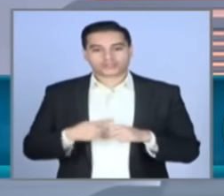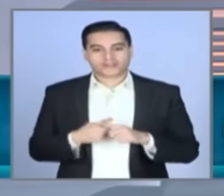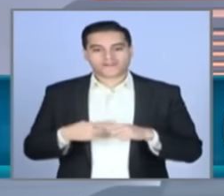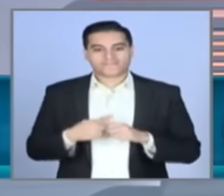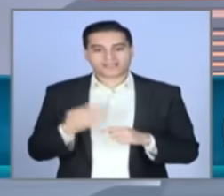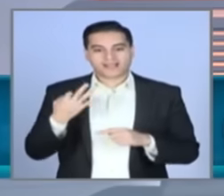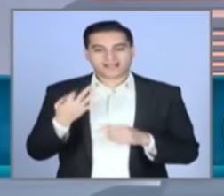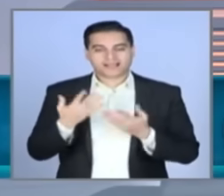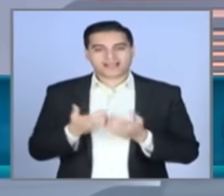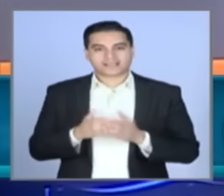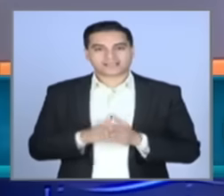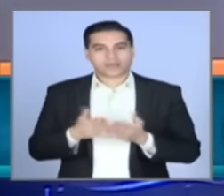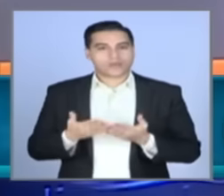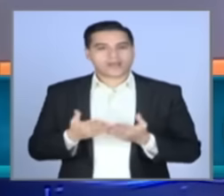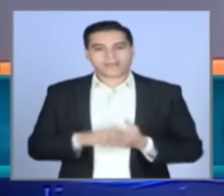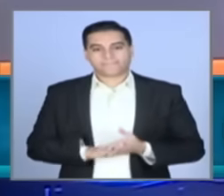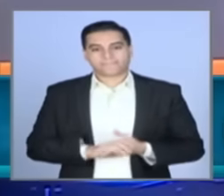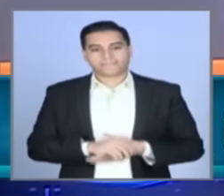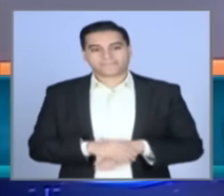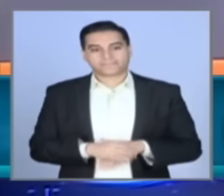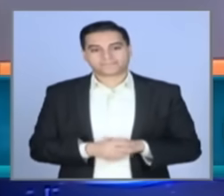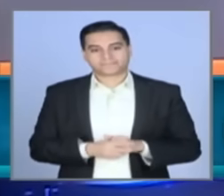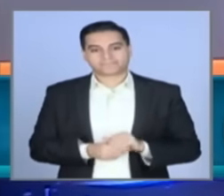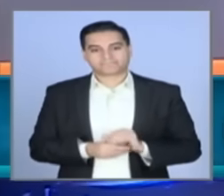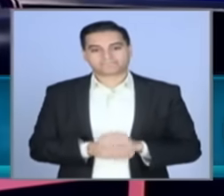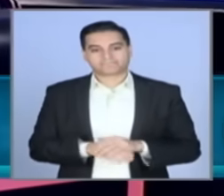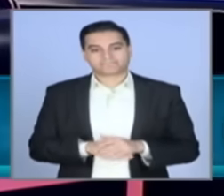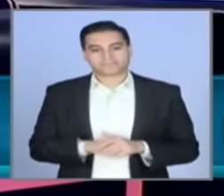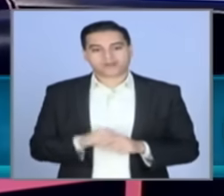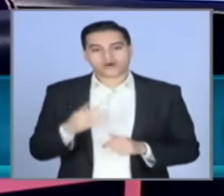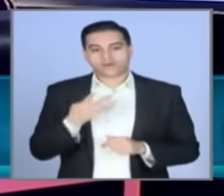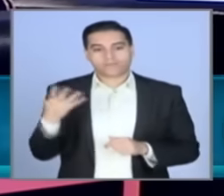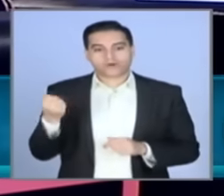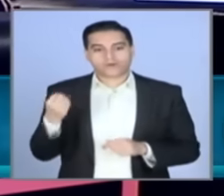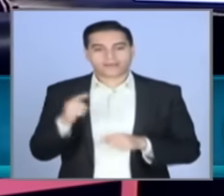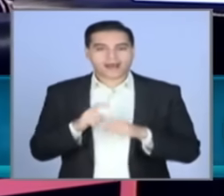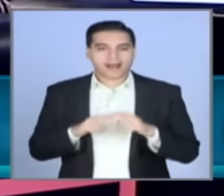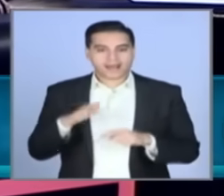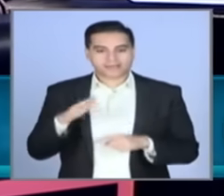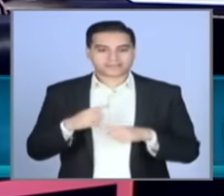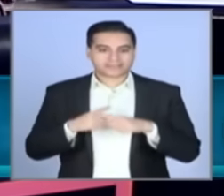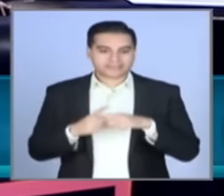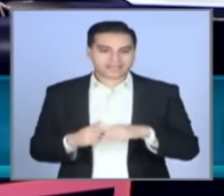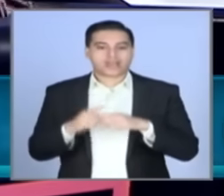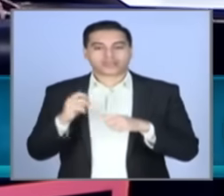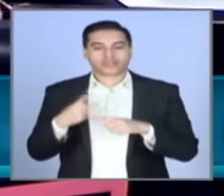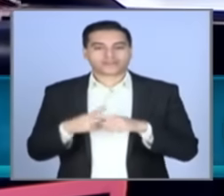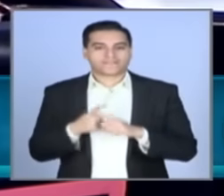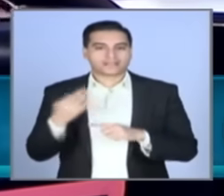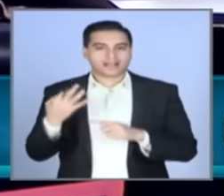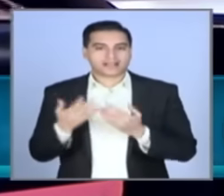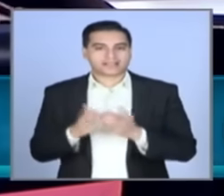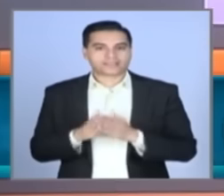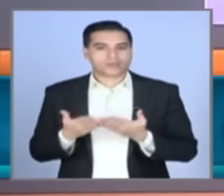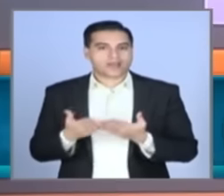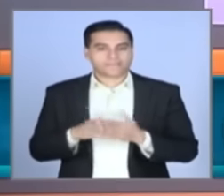زائد 12 في 3 يساوي كام؟ 440 على 5 زائد 12